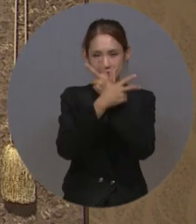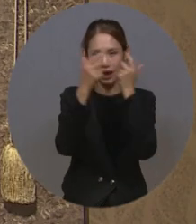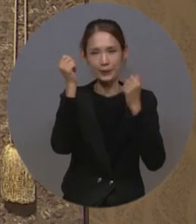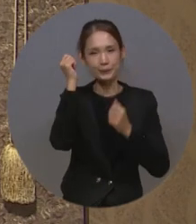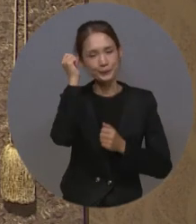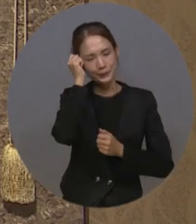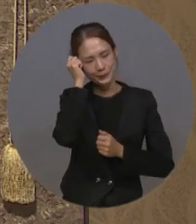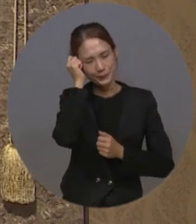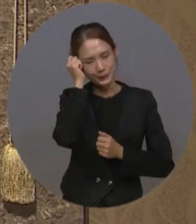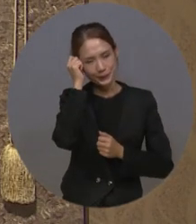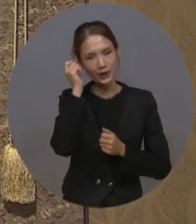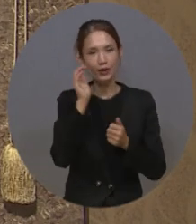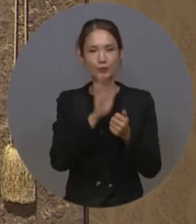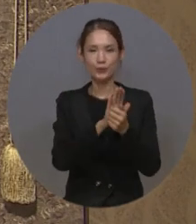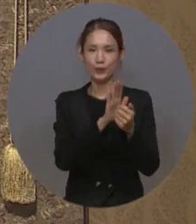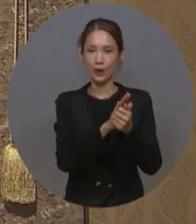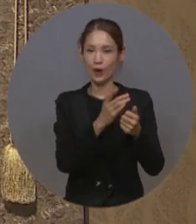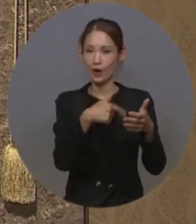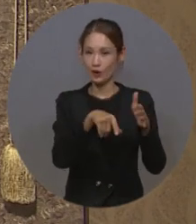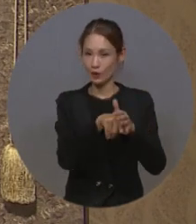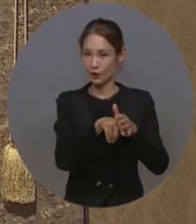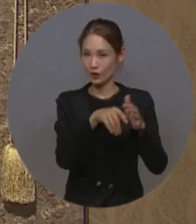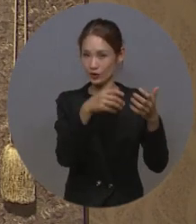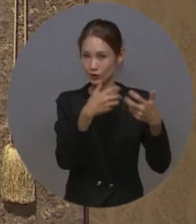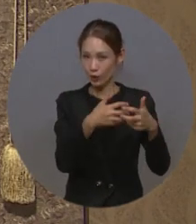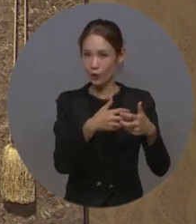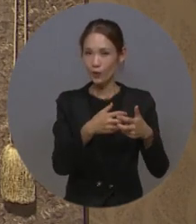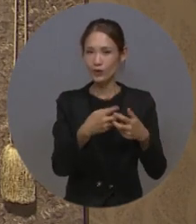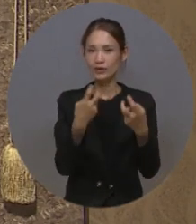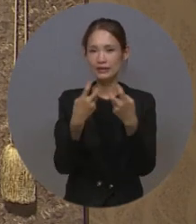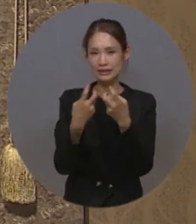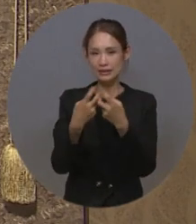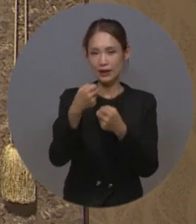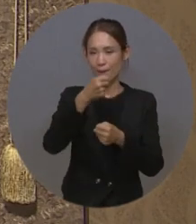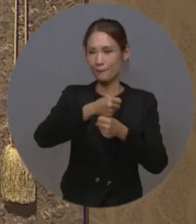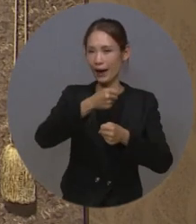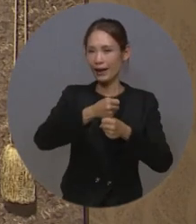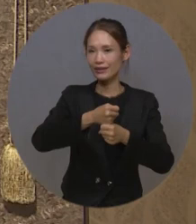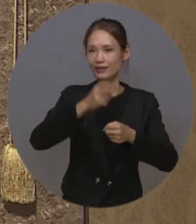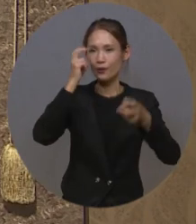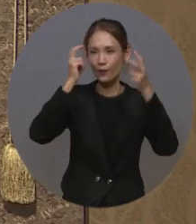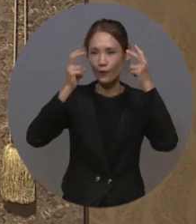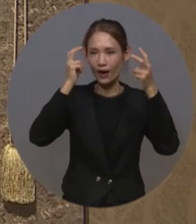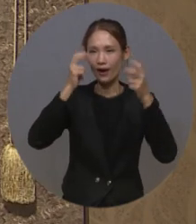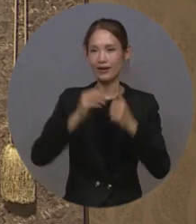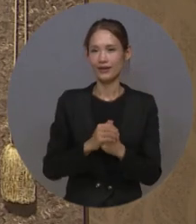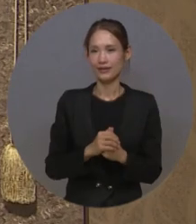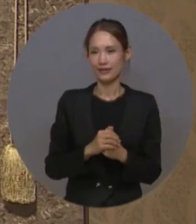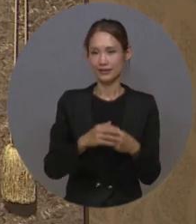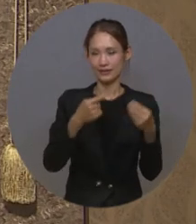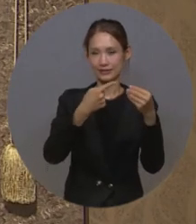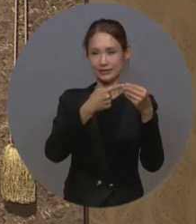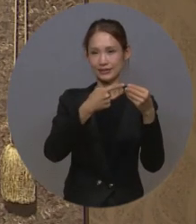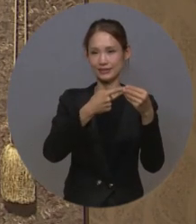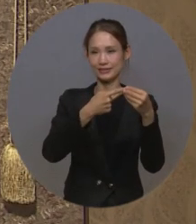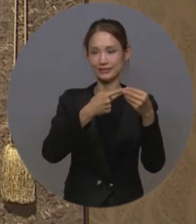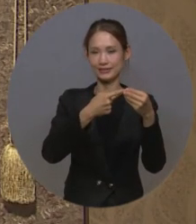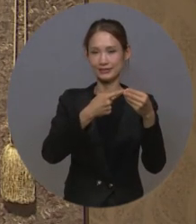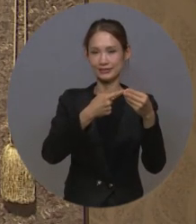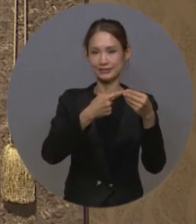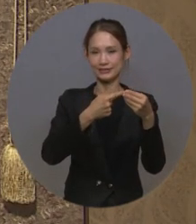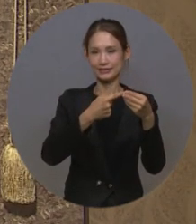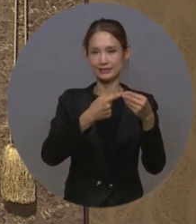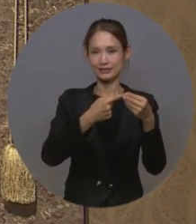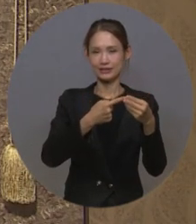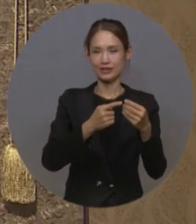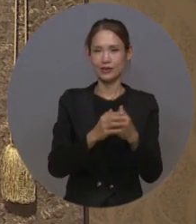수 있도록 도와주는 도구, 기구들을 만드는 예. 회사거든요. 아, 예. 첫 번째,